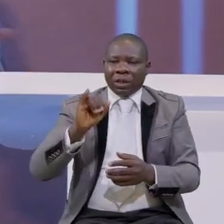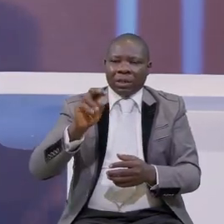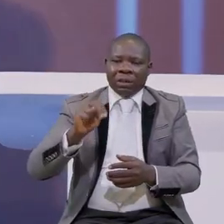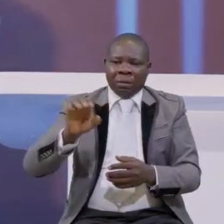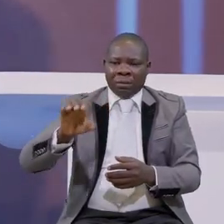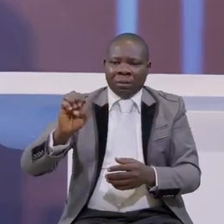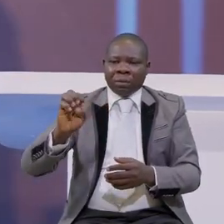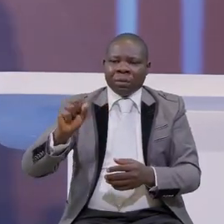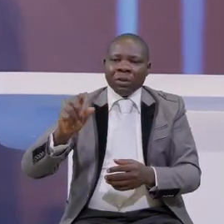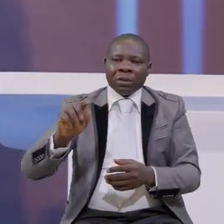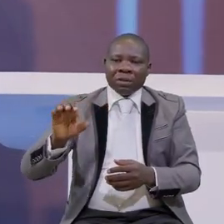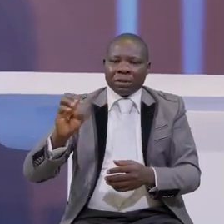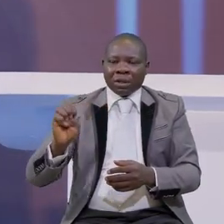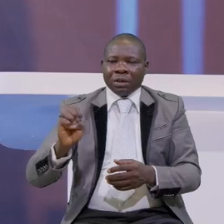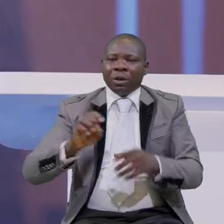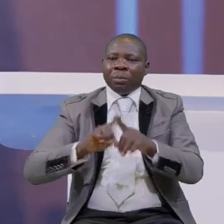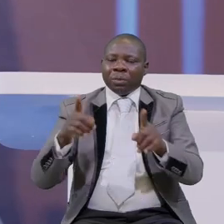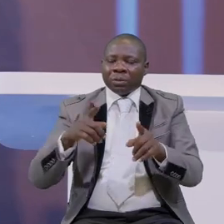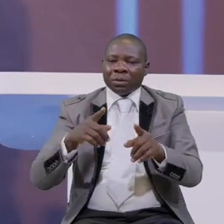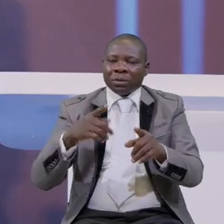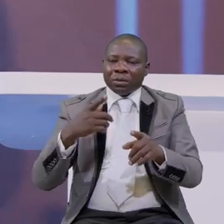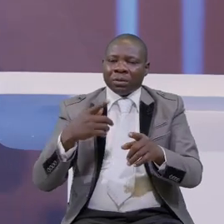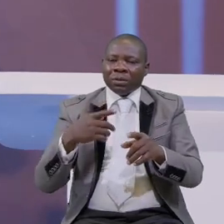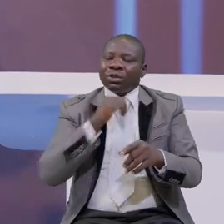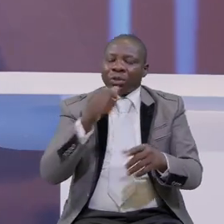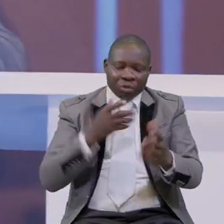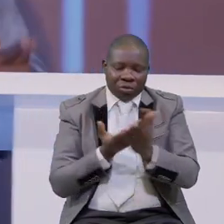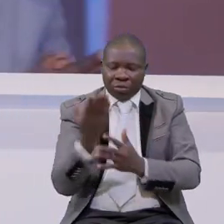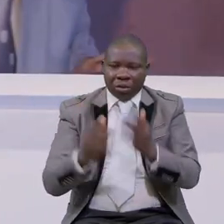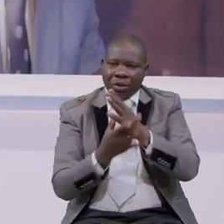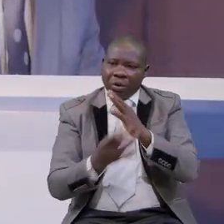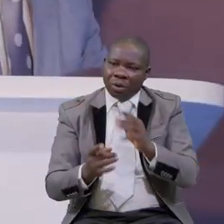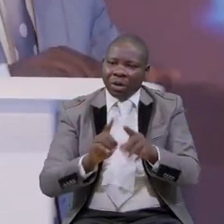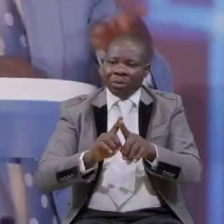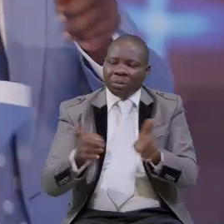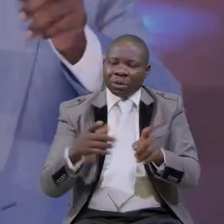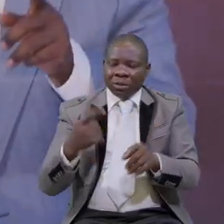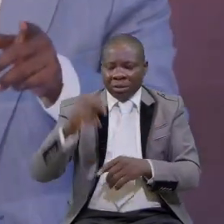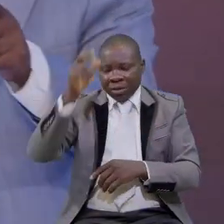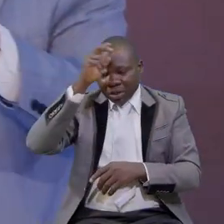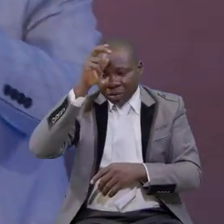l'huile. Les démons, même les démons nous sont soumis en ton nom.